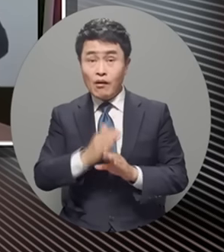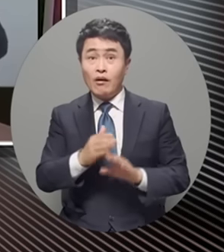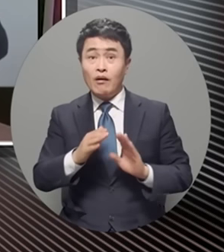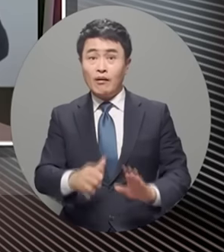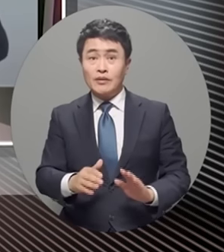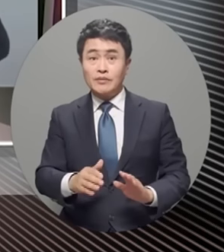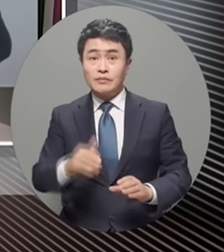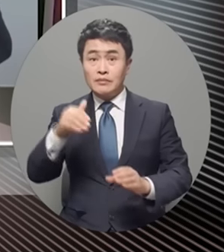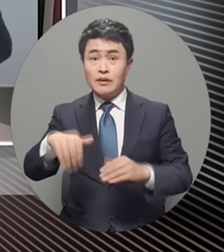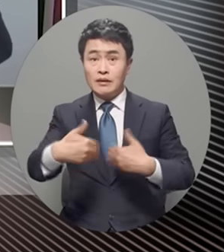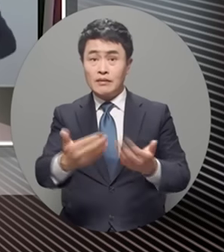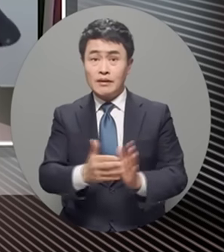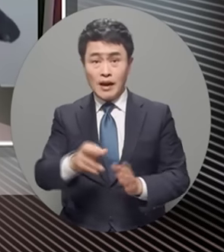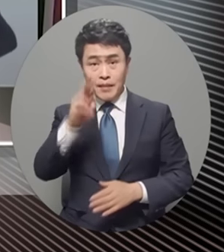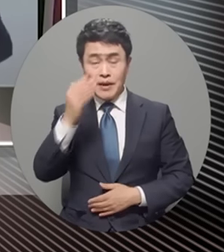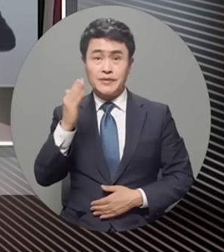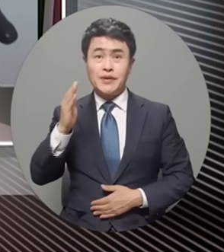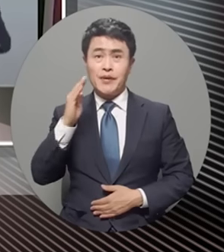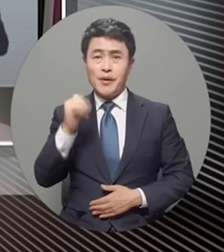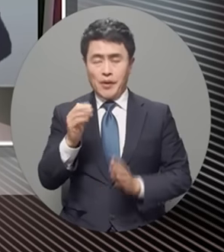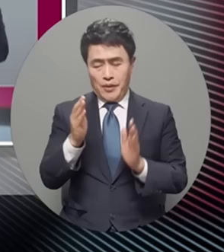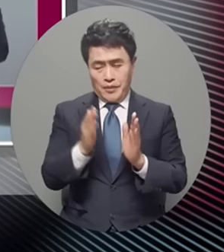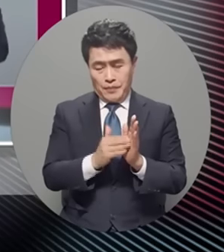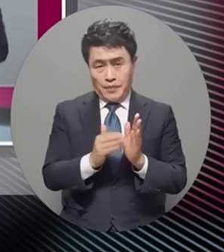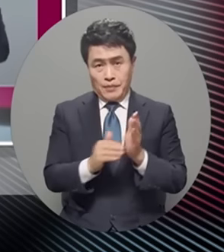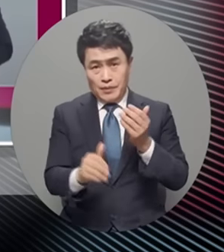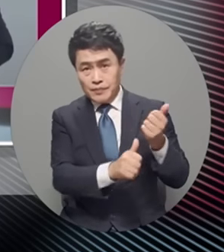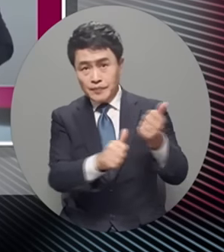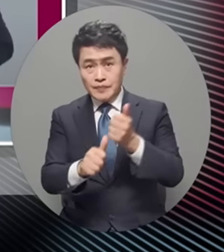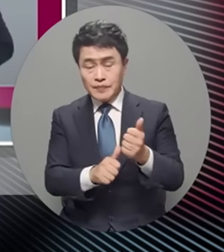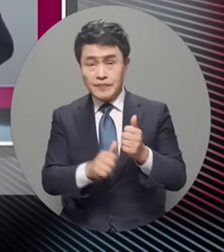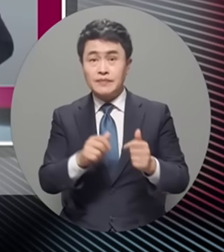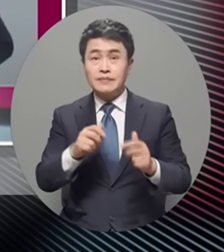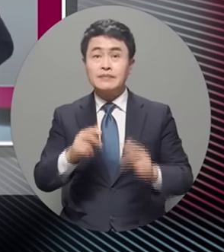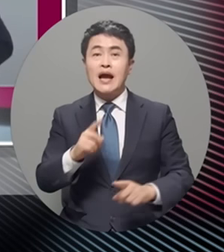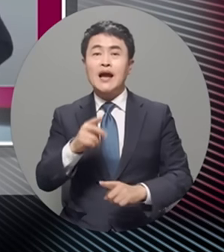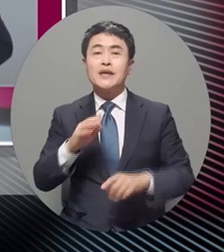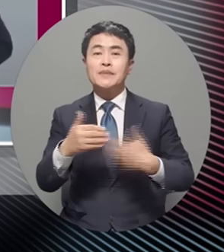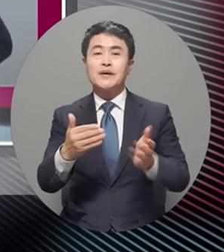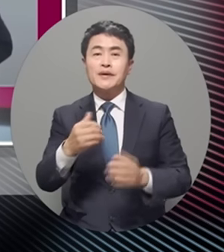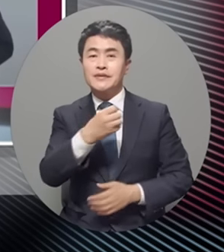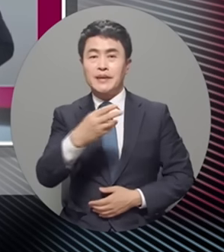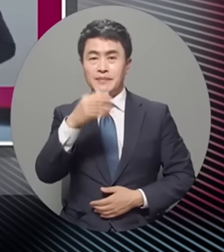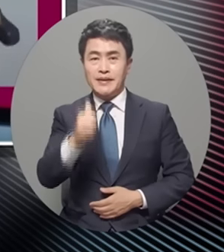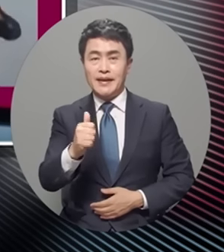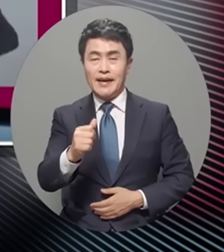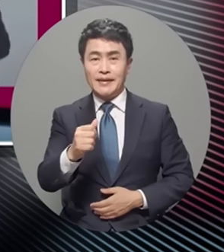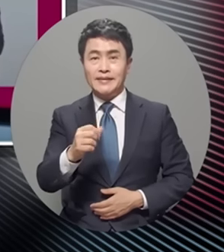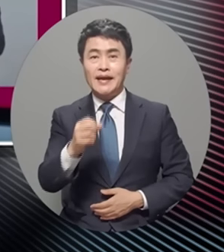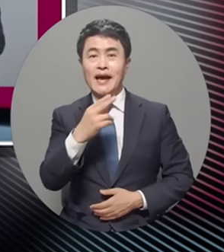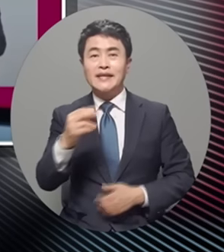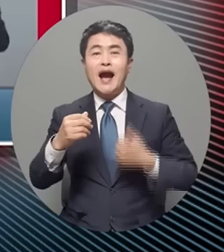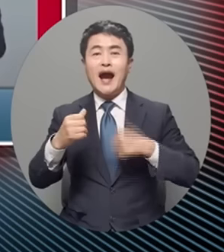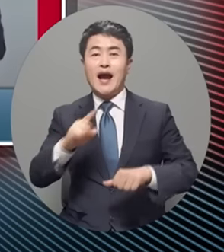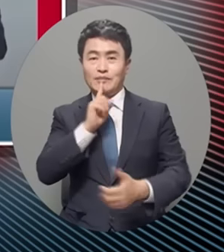기간 자신이 박 전 대통령의 비밀 보좌관이었고 이병철 삼성 회장의 양아들이기도 했다고